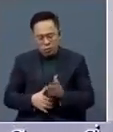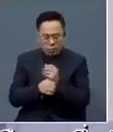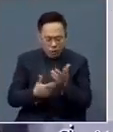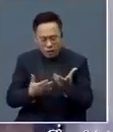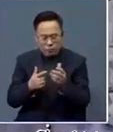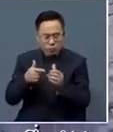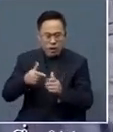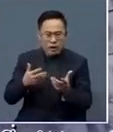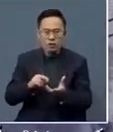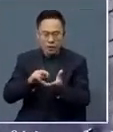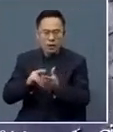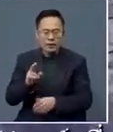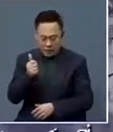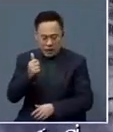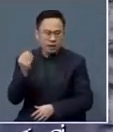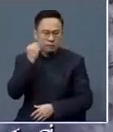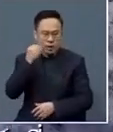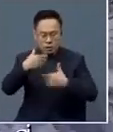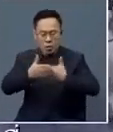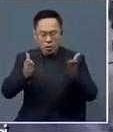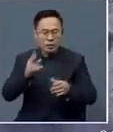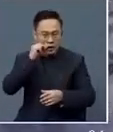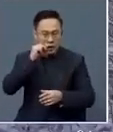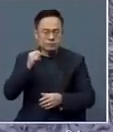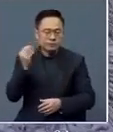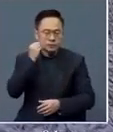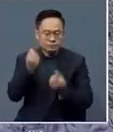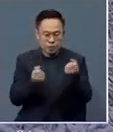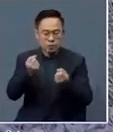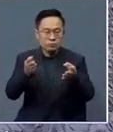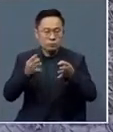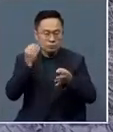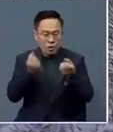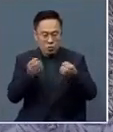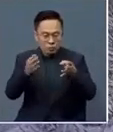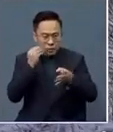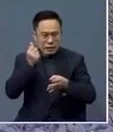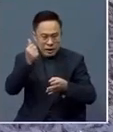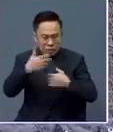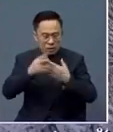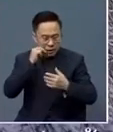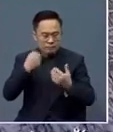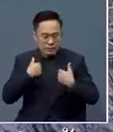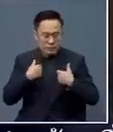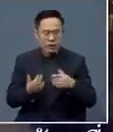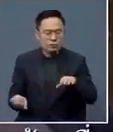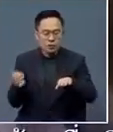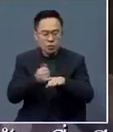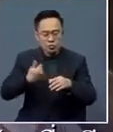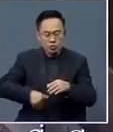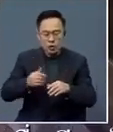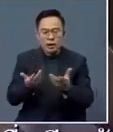ยเธออนุญาตให้ผู้ประสบชะตากรรมบนท้องถนนมาใช้ห้องน้ำในรถบ้านของเธอได้นอกจากนี้ชาวบ้าน